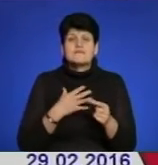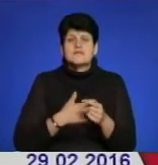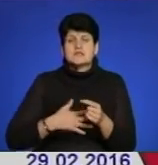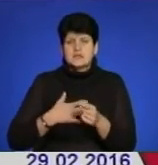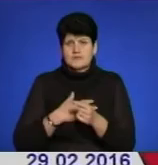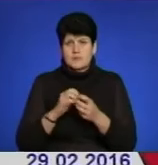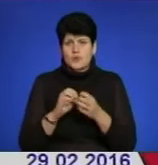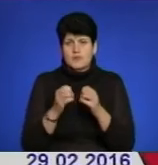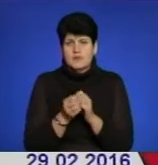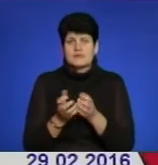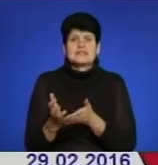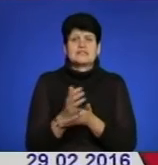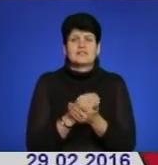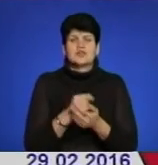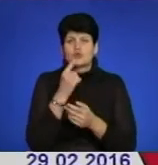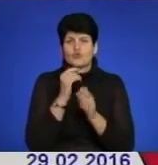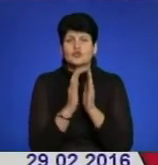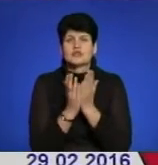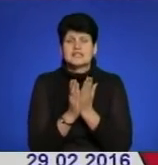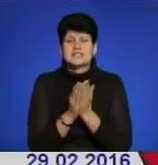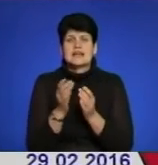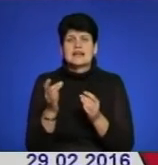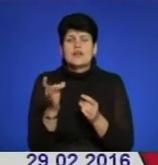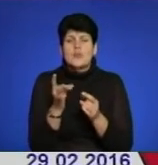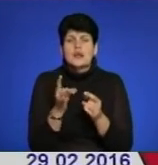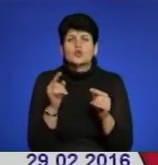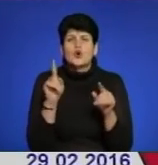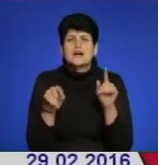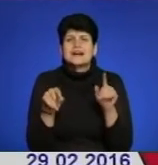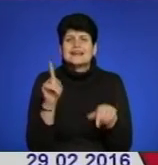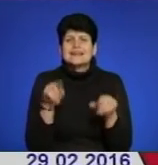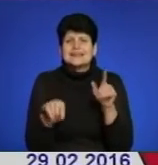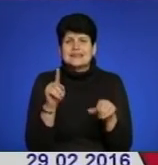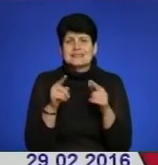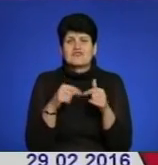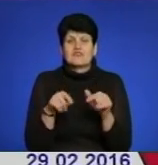ми розуміємо, що зриваються червонокнижні та регіонально рідкісні види,